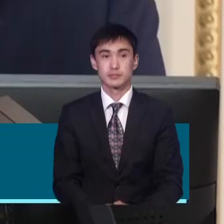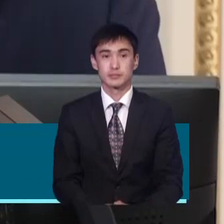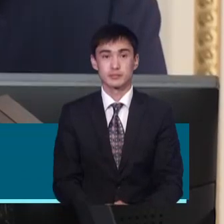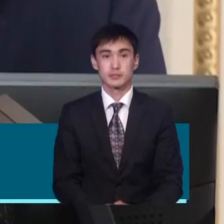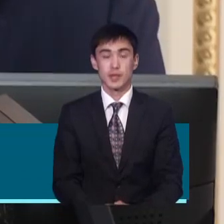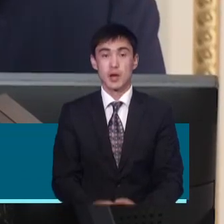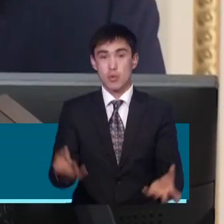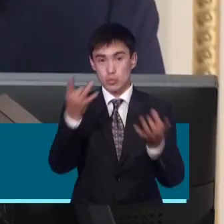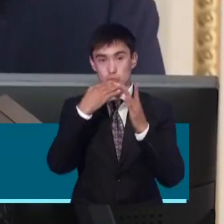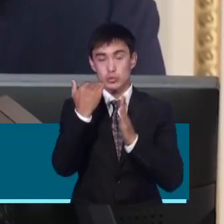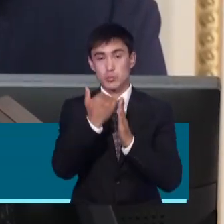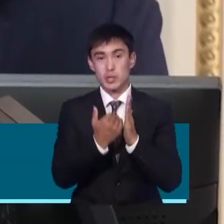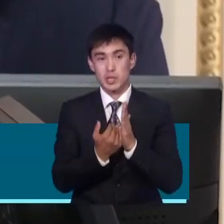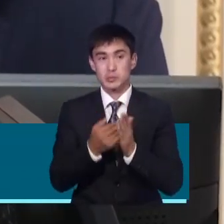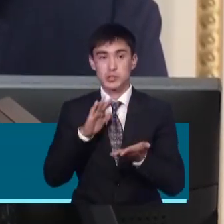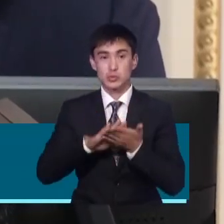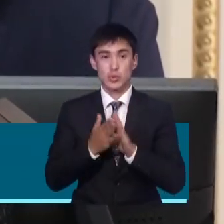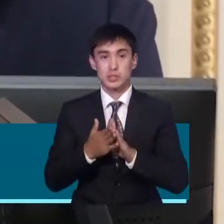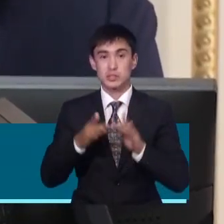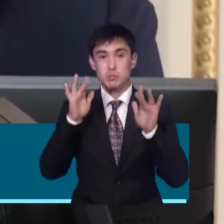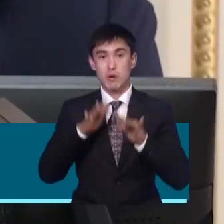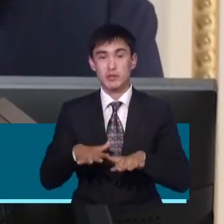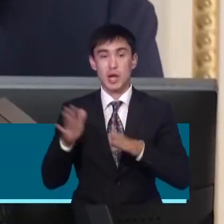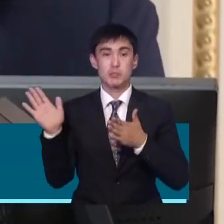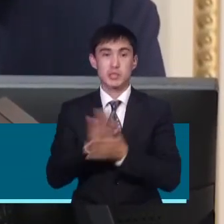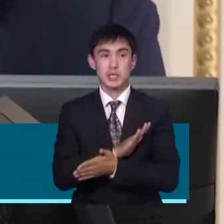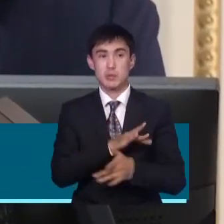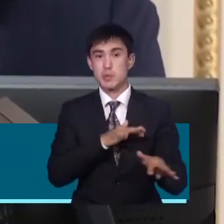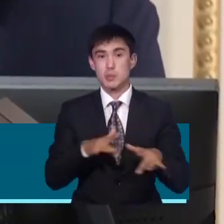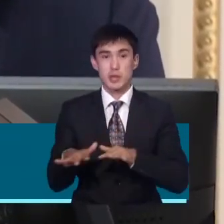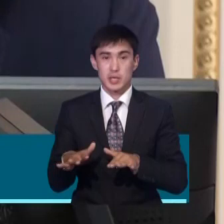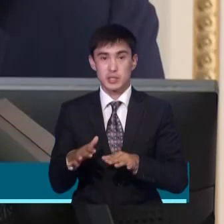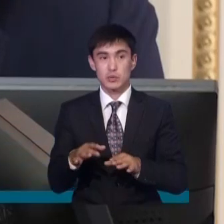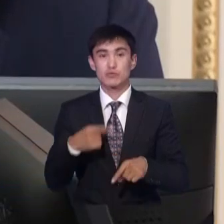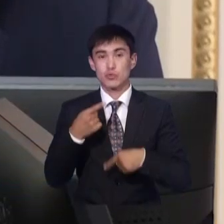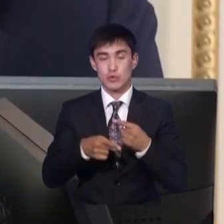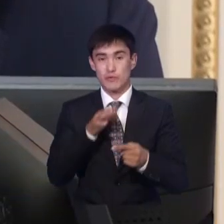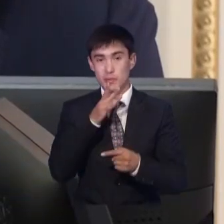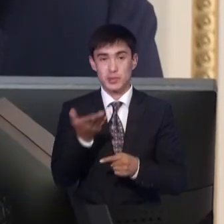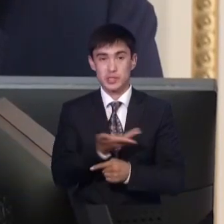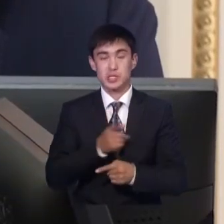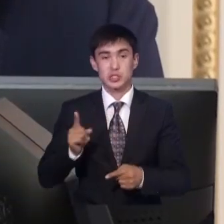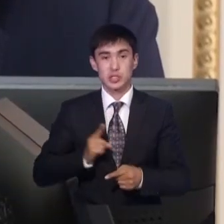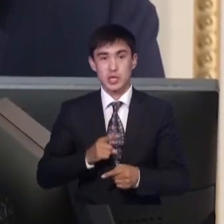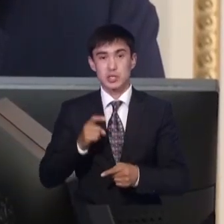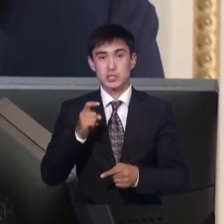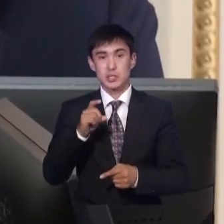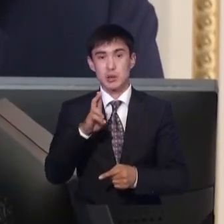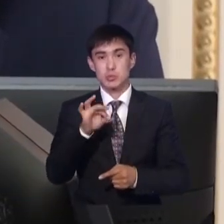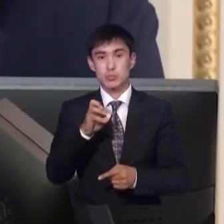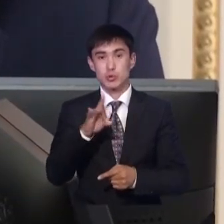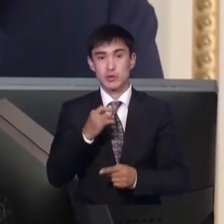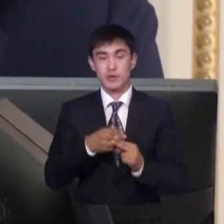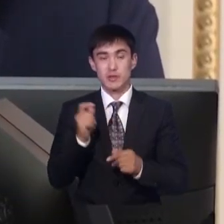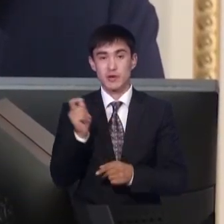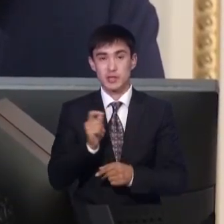По культурной программе. Из-за ситуации с паводками мы отменили ряд мероприятий, но в скором времени нас ожидает Камазмурундык уже в